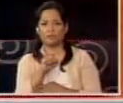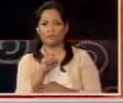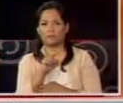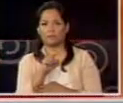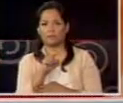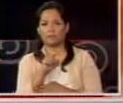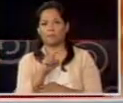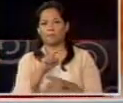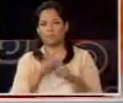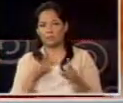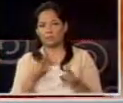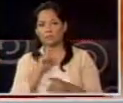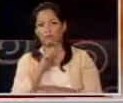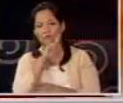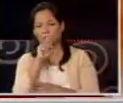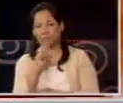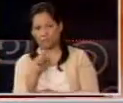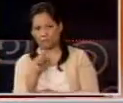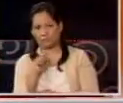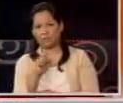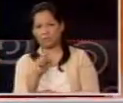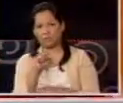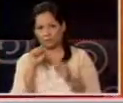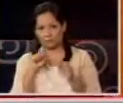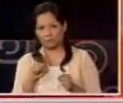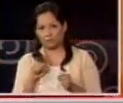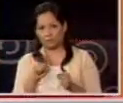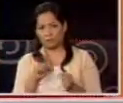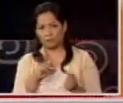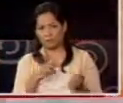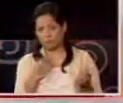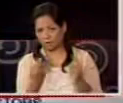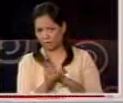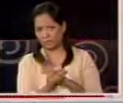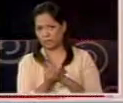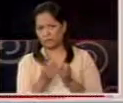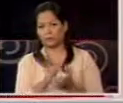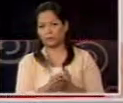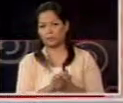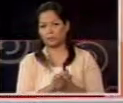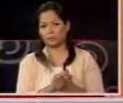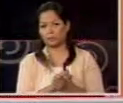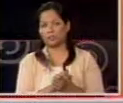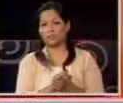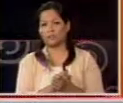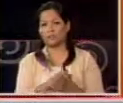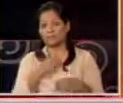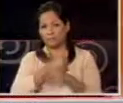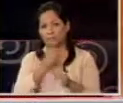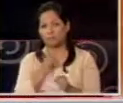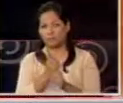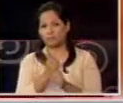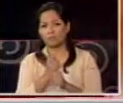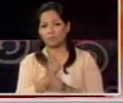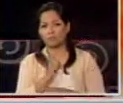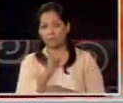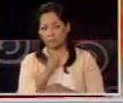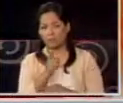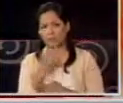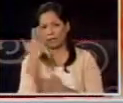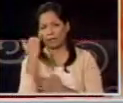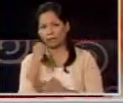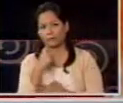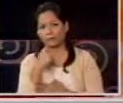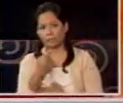dito, yan bang action na yan could be ratified? Kasi po yan, lahat yan pwede i-validate eh. Bakit po niyo nasabi? Sasabihin niyo, bakit ko